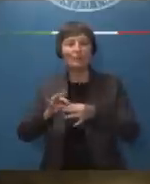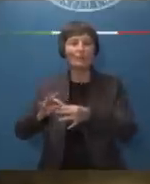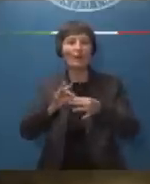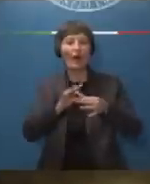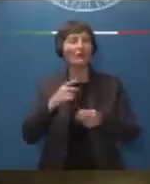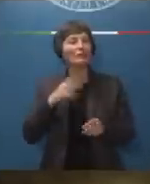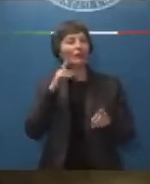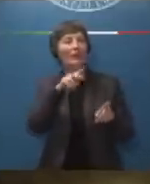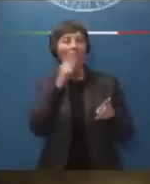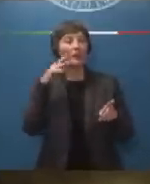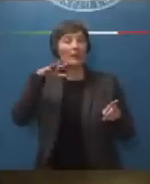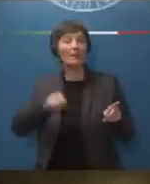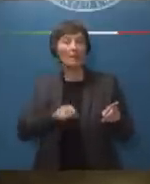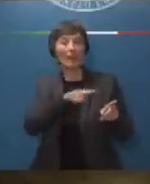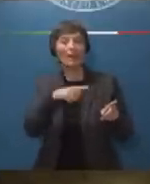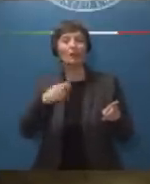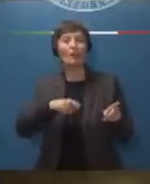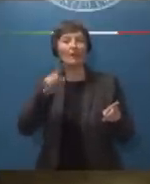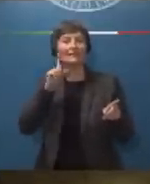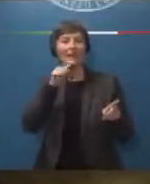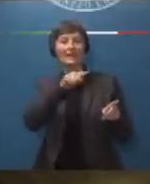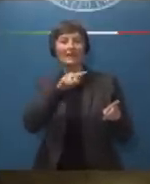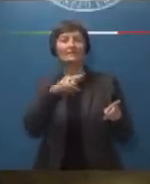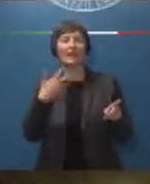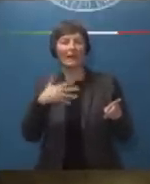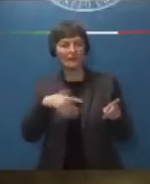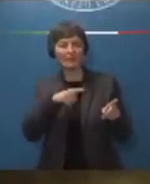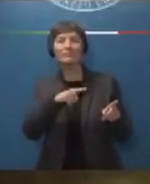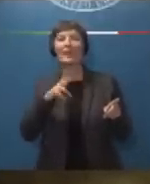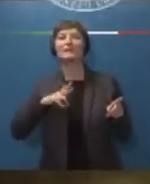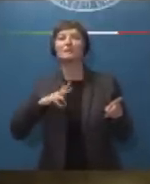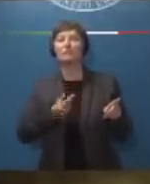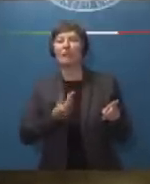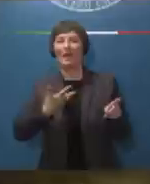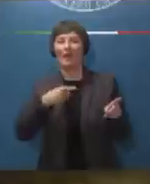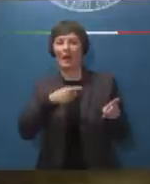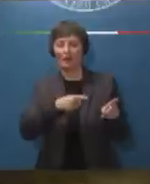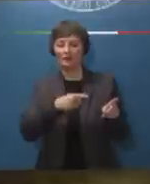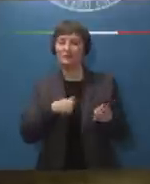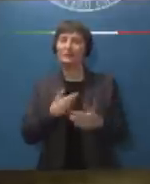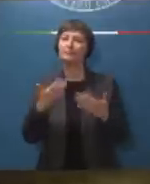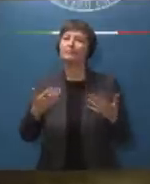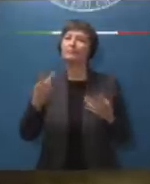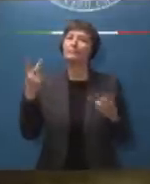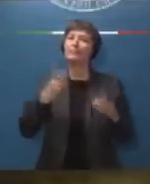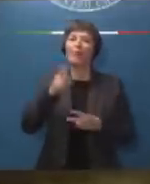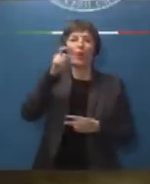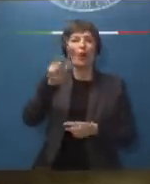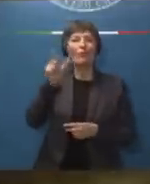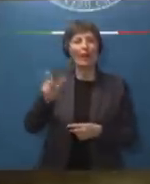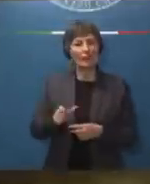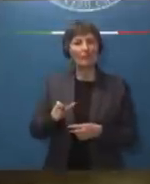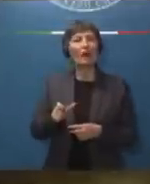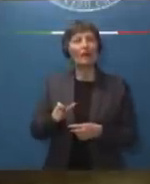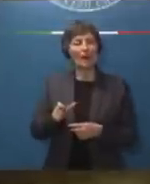zelanski e voglio per questo infine esprimere anche il sostegno l'apprezzamento del Governo italiano per